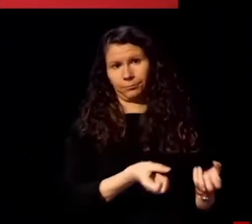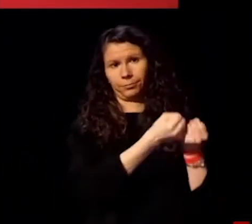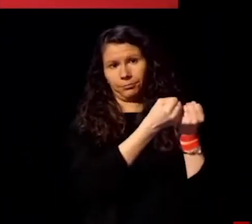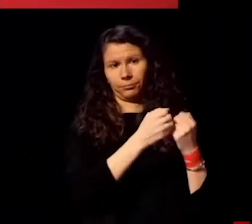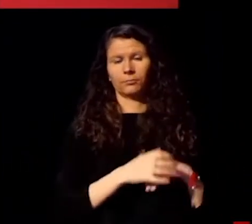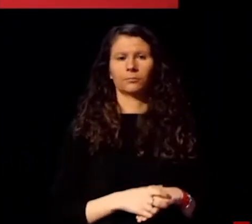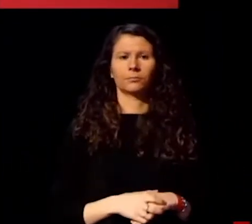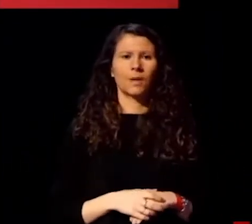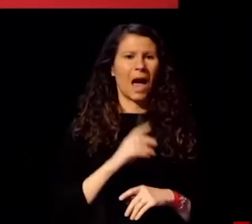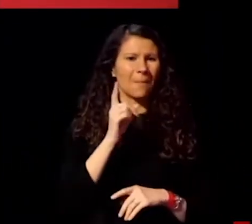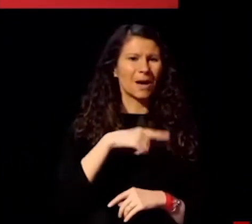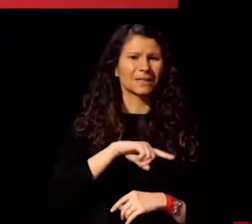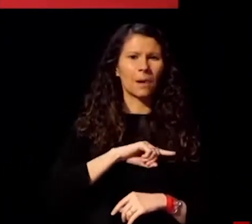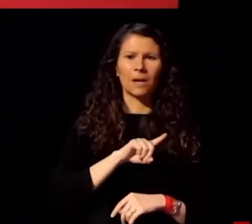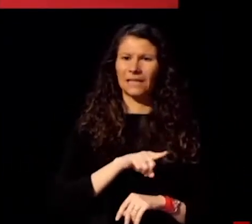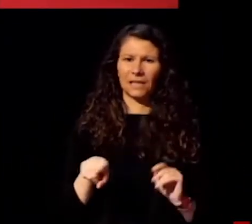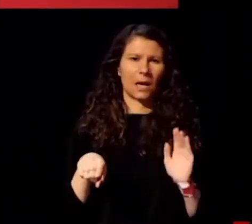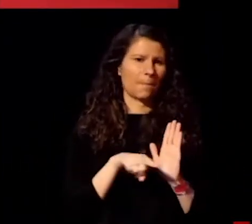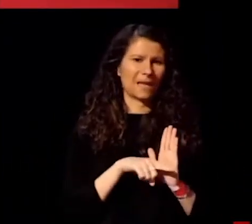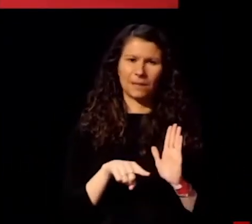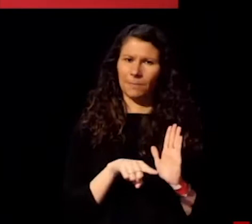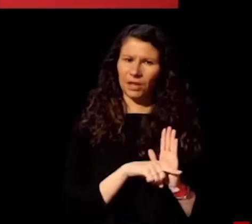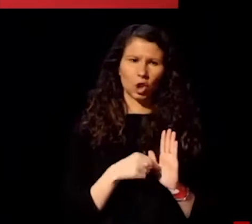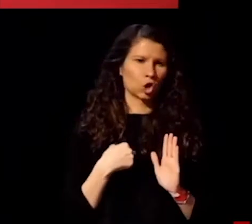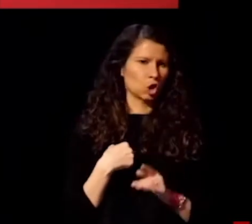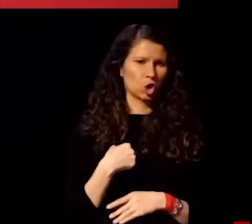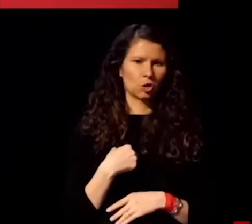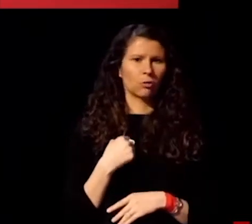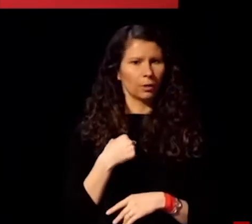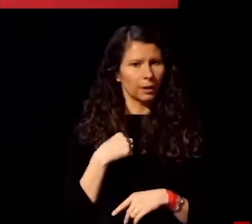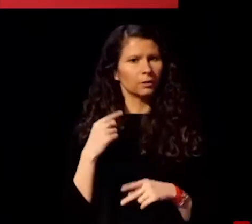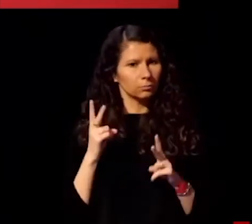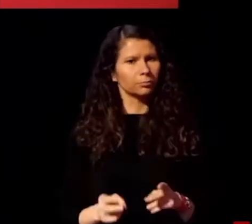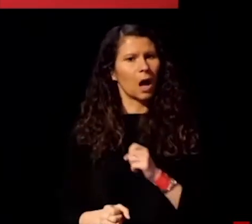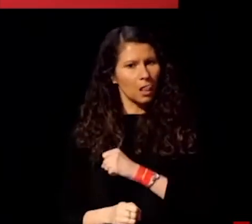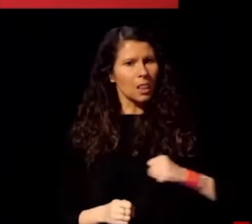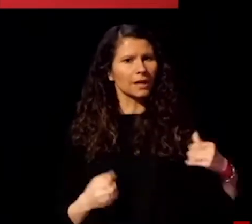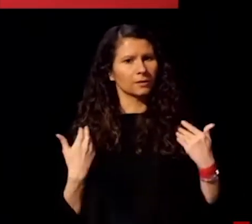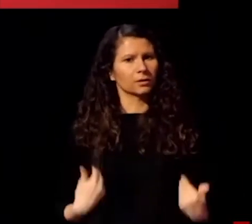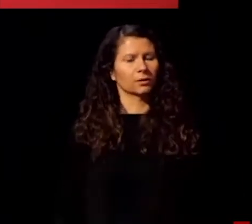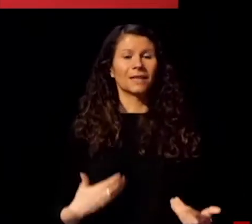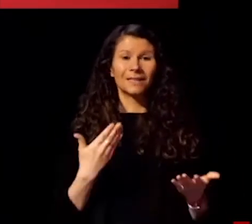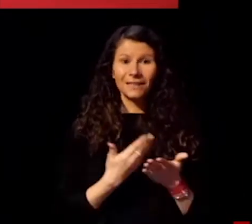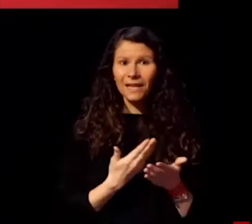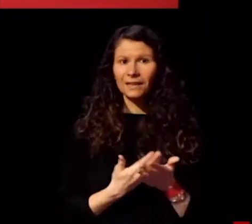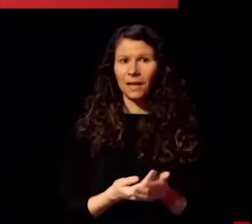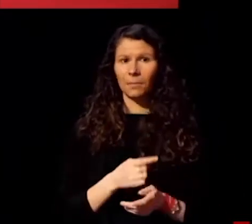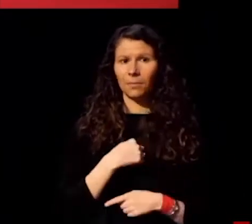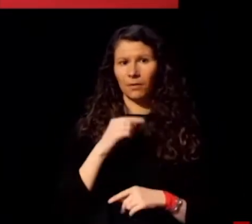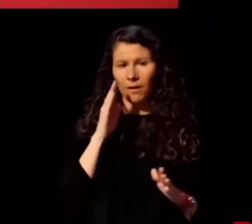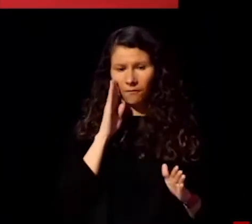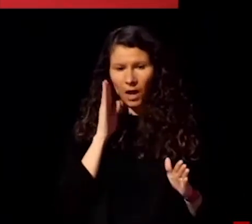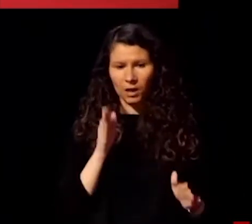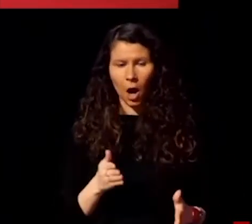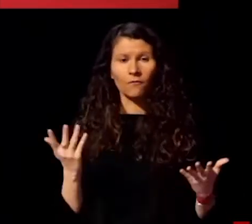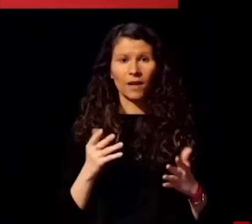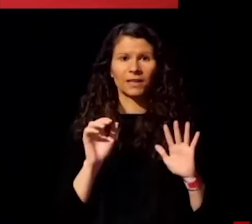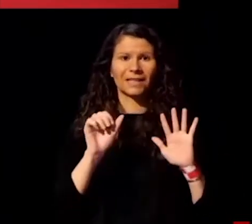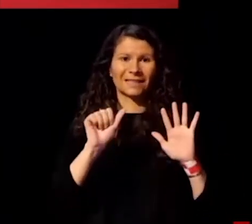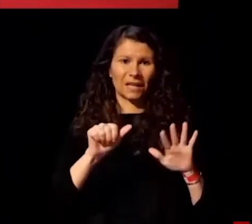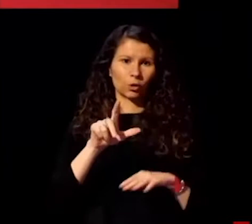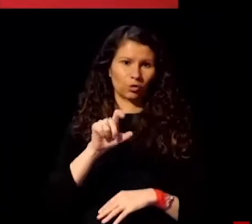bin keine pessimisten sondern eine linke deshalb baue ich darauf dass wir am 26